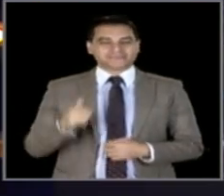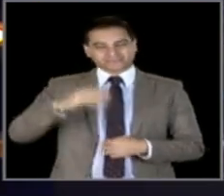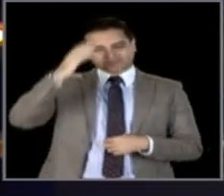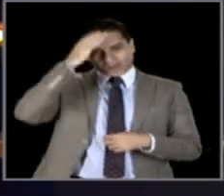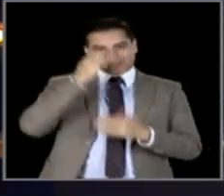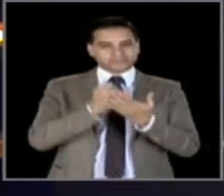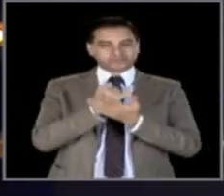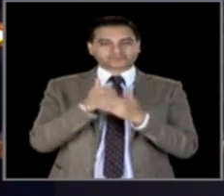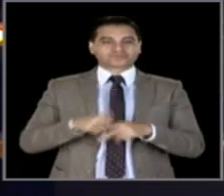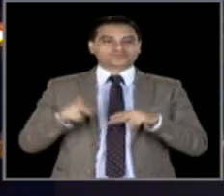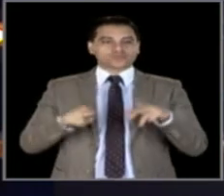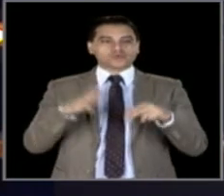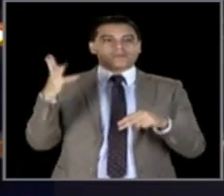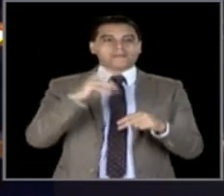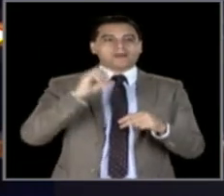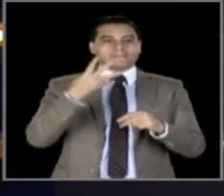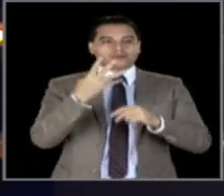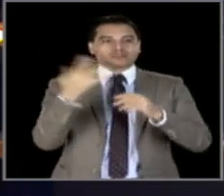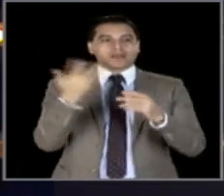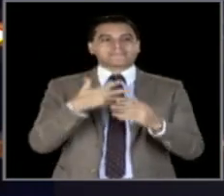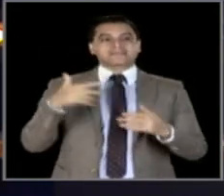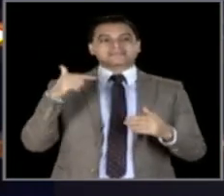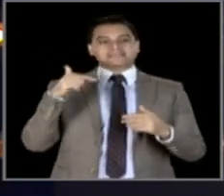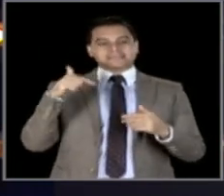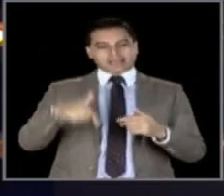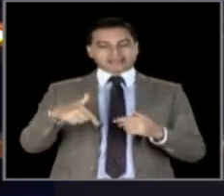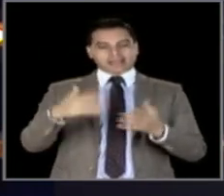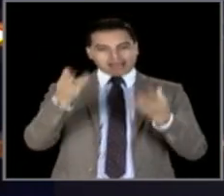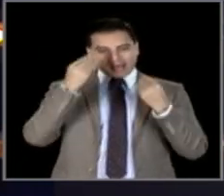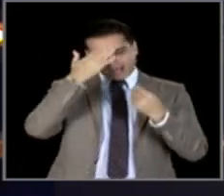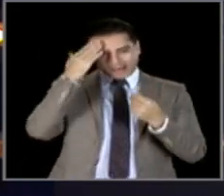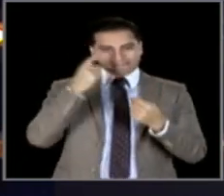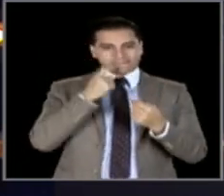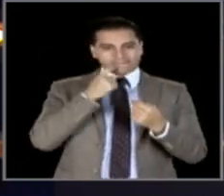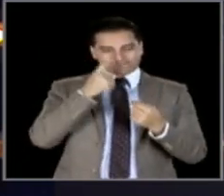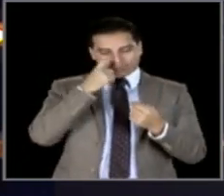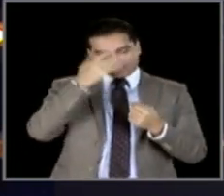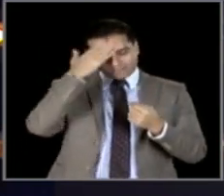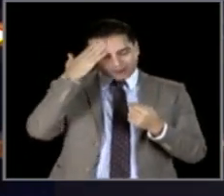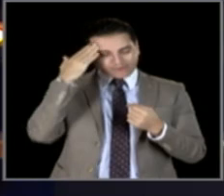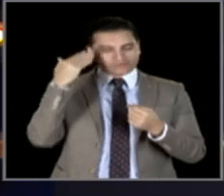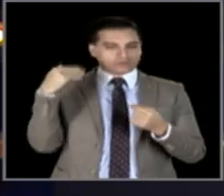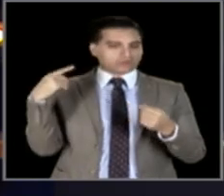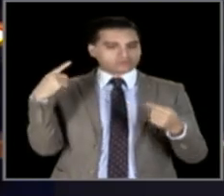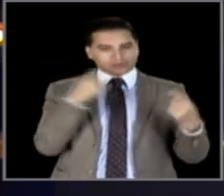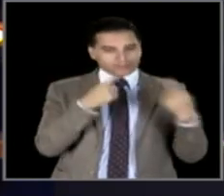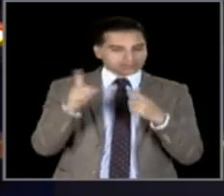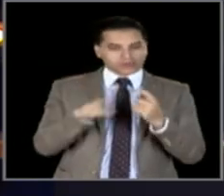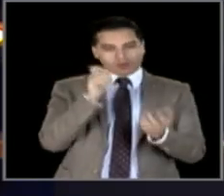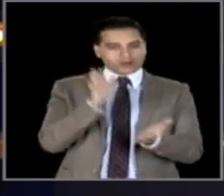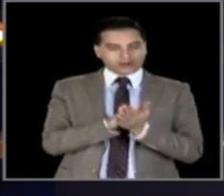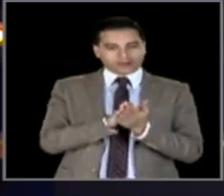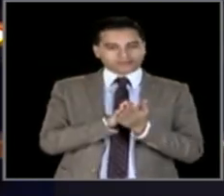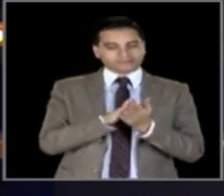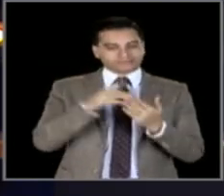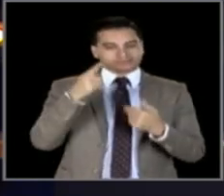العباقرة مدارس في الموسم الـ 14 ست فقرات: العلم، المعرفة، الفنون، تحت الضغط، ضربات الجزاء، وعجلة الحظ. وأول